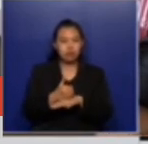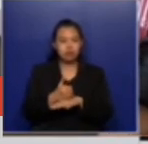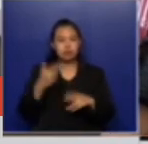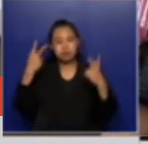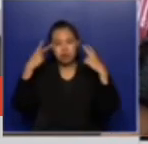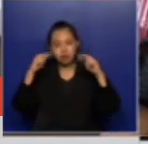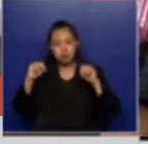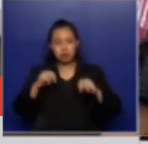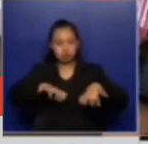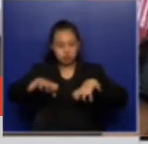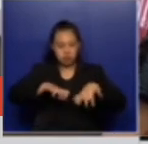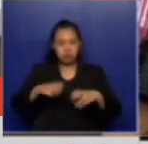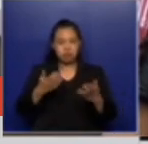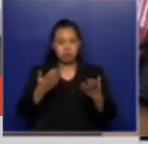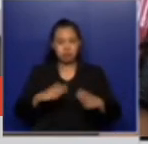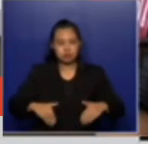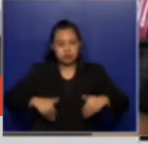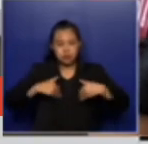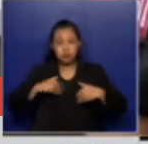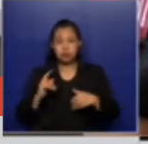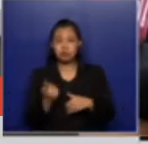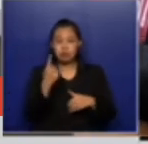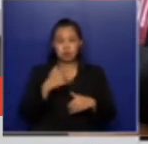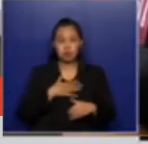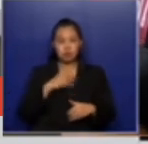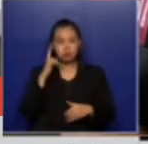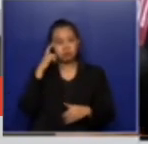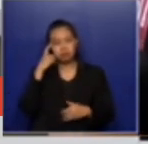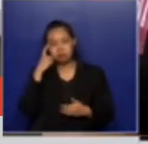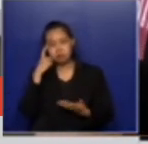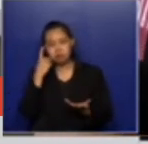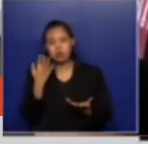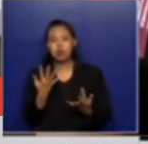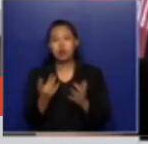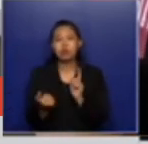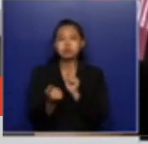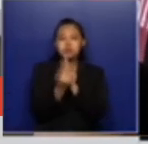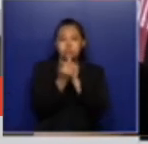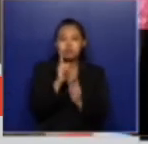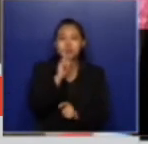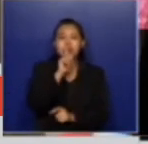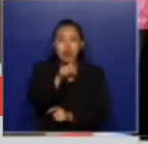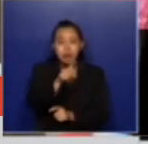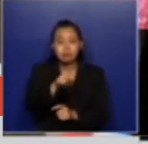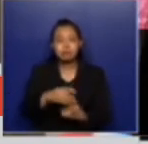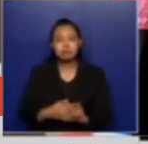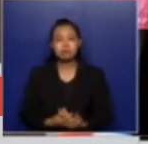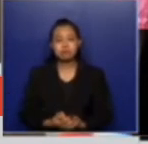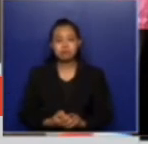พ่อเอ้ยพ่อก็ไม่ค่อยรู้เหมือนกันเดี๋ยวพ่อเจอลุงตู่เดี๋ยวพ่อจะถาม